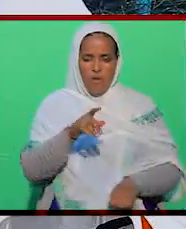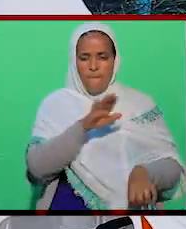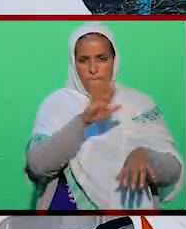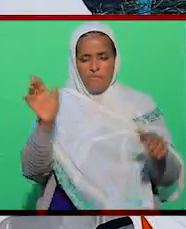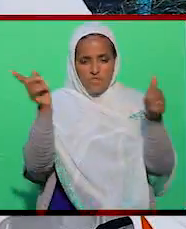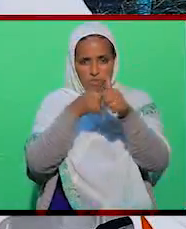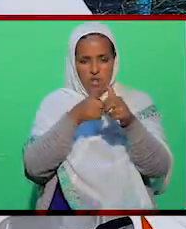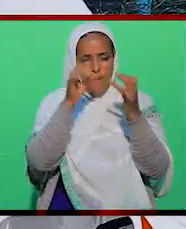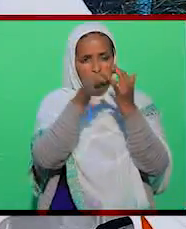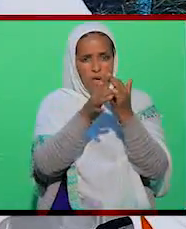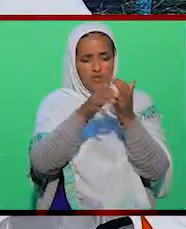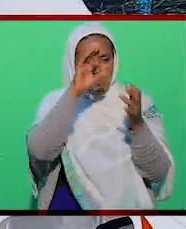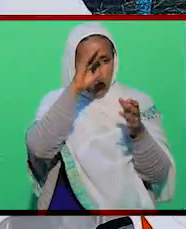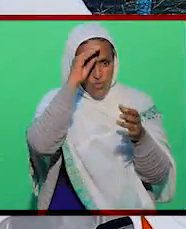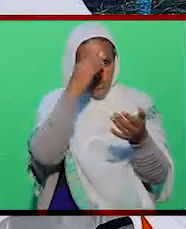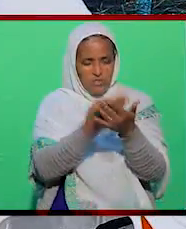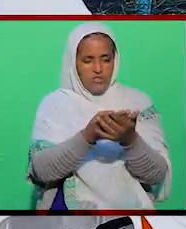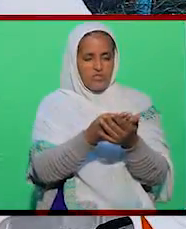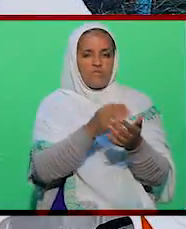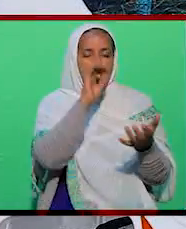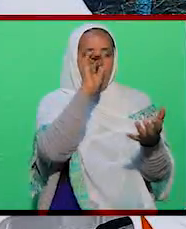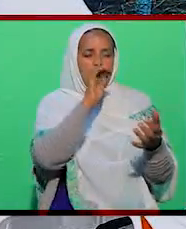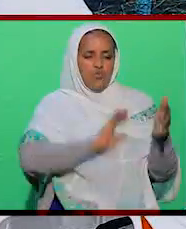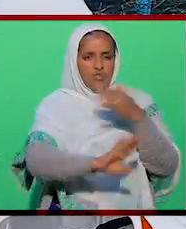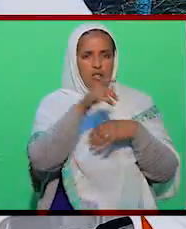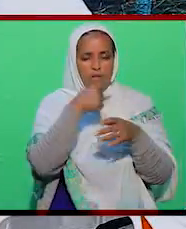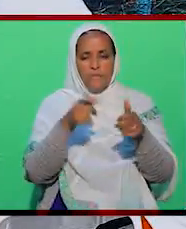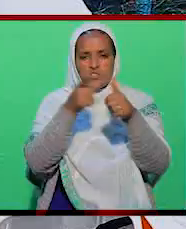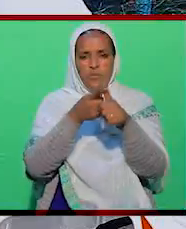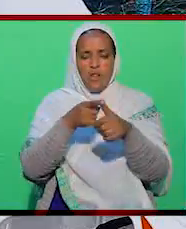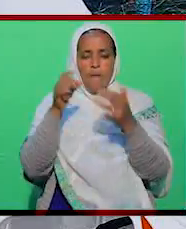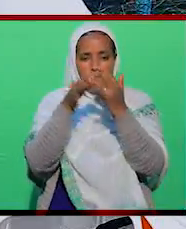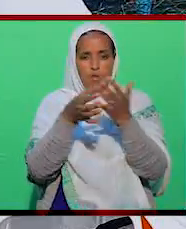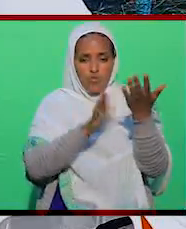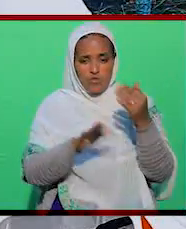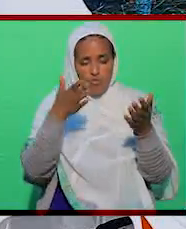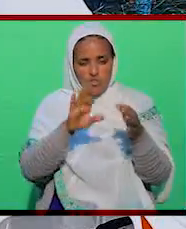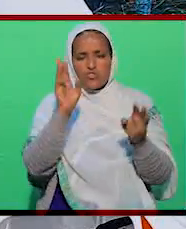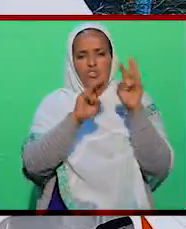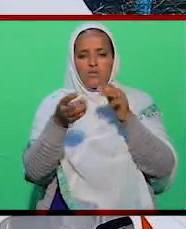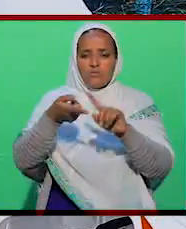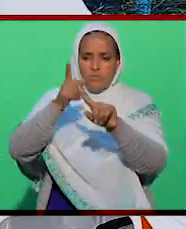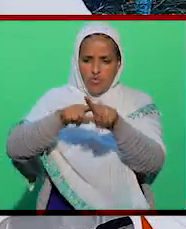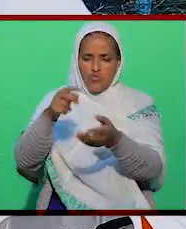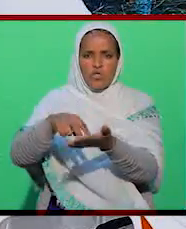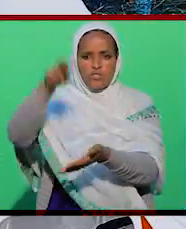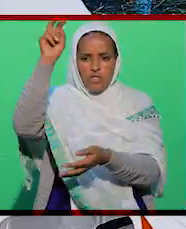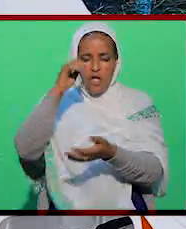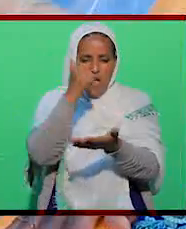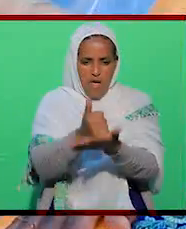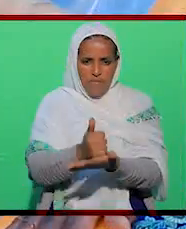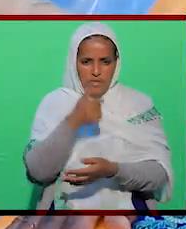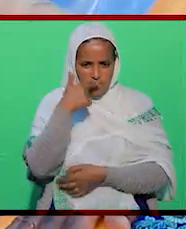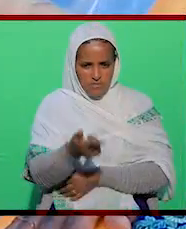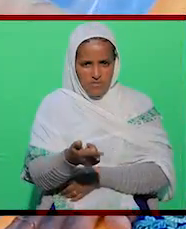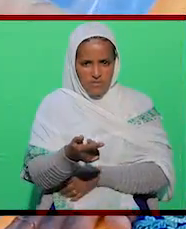አለችው። በቃ ከመጀመሪያ ባለሽ ወንድ ልጅ ጀባብ እያለሁ አለ። አይ የመጀመሪያ ባለ እኮ ሙቷል፣ ይቅርታ። ኦ ሞቷል፣ ችግር የለ ይነሳል አለ።